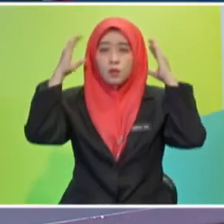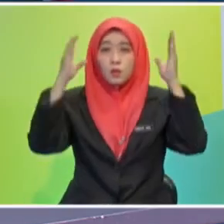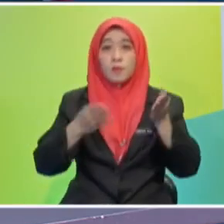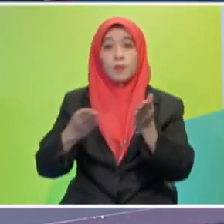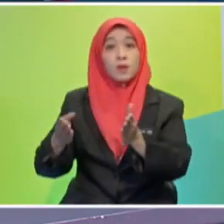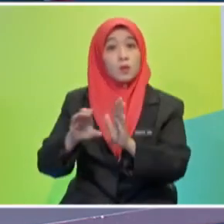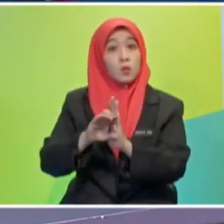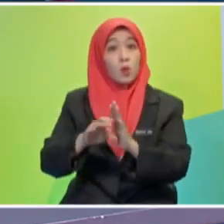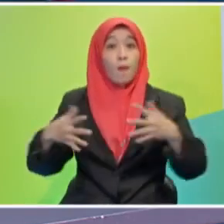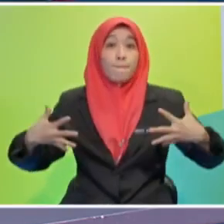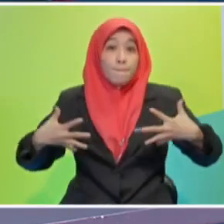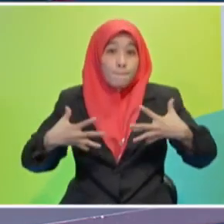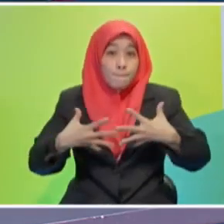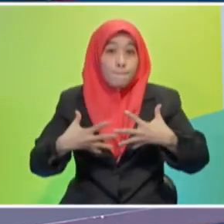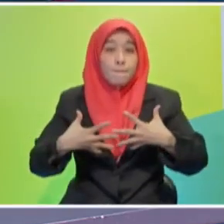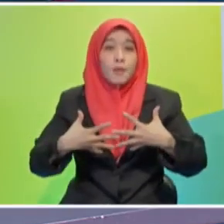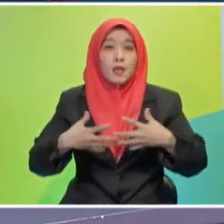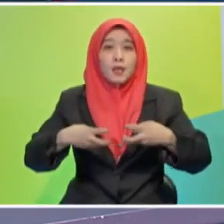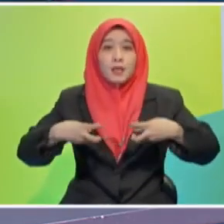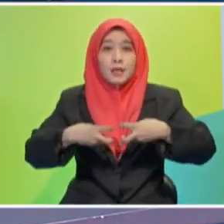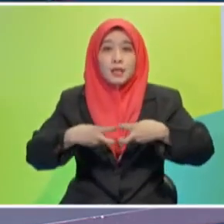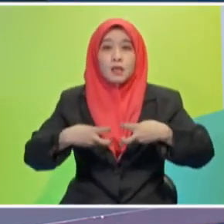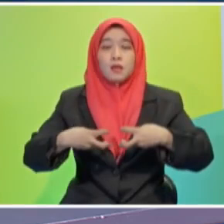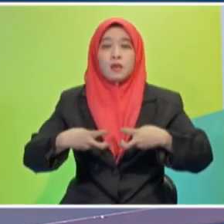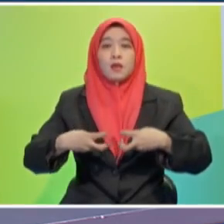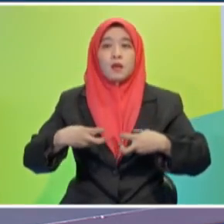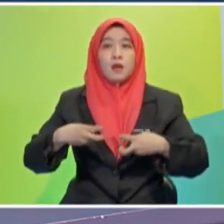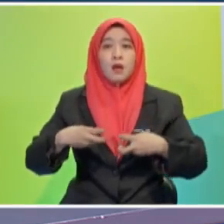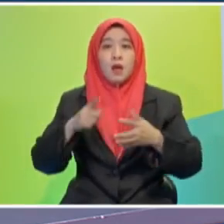contoh pagar tadi. Dalam pengetahuan Aiman, apa lagi